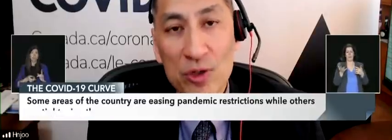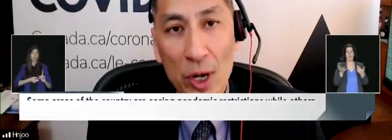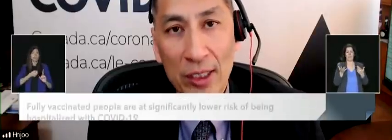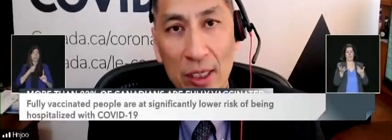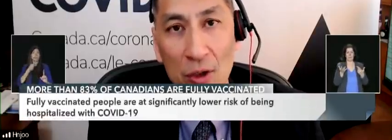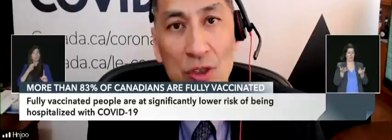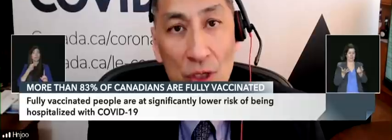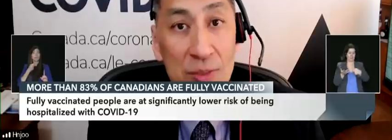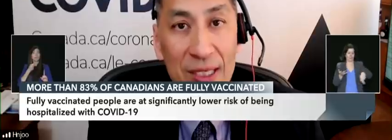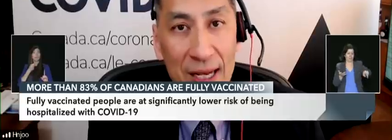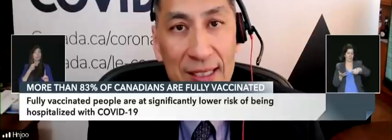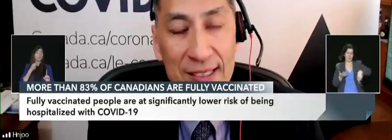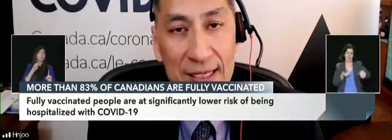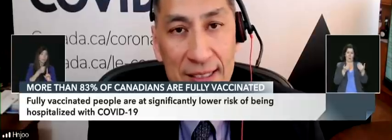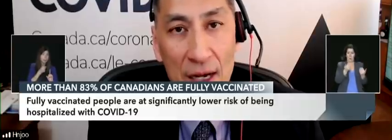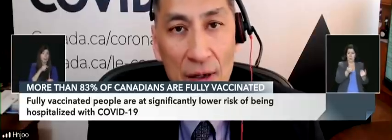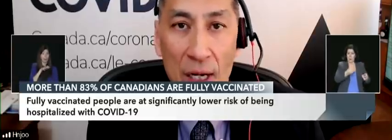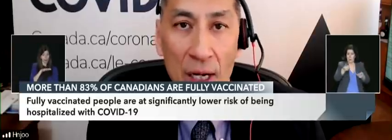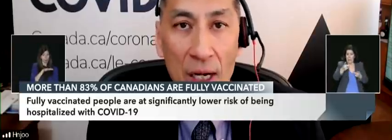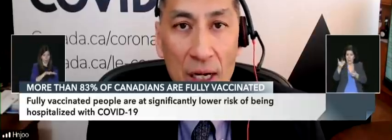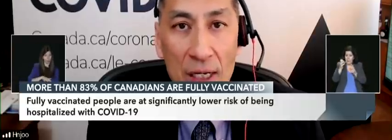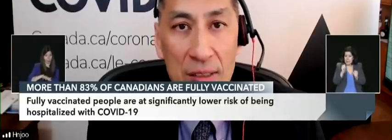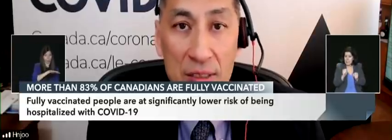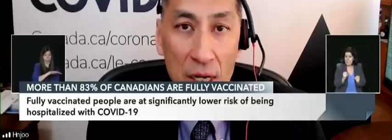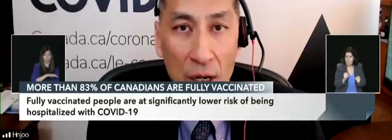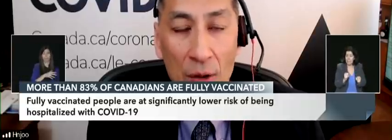auront besoin d'hospitalisation.